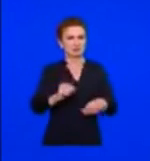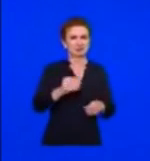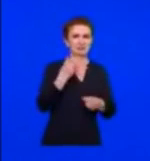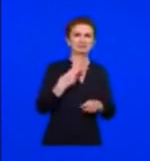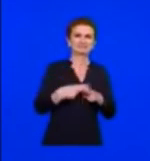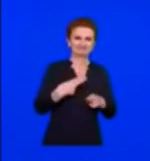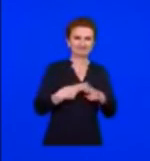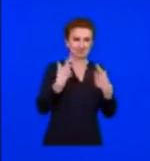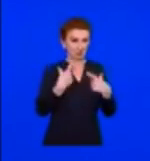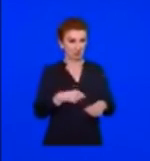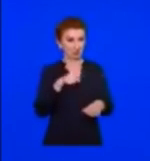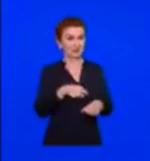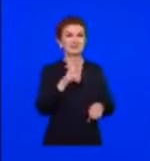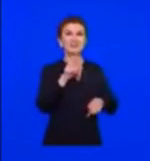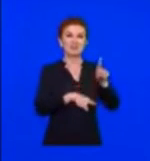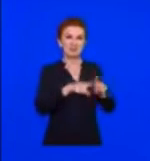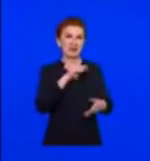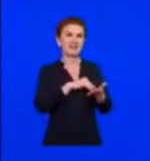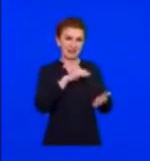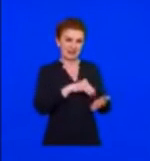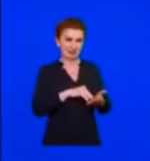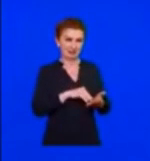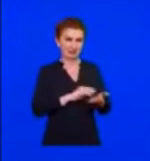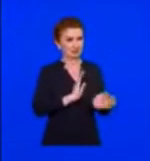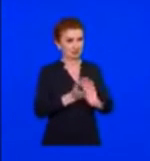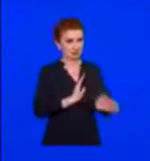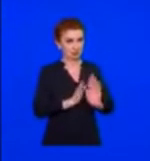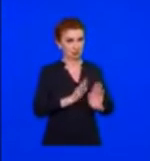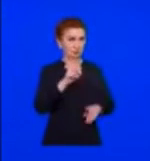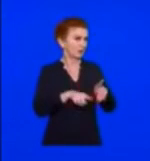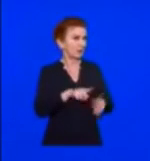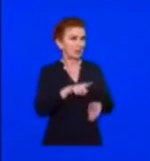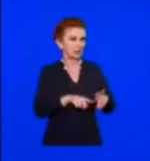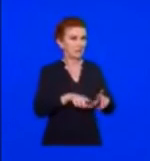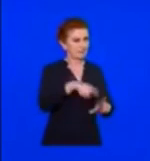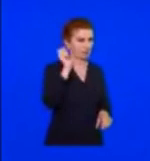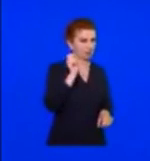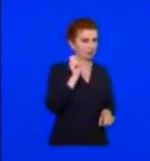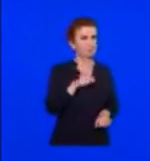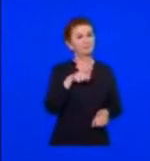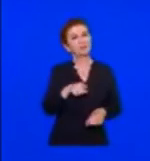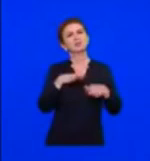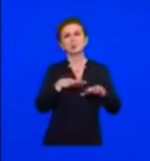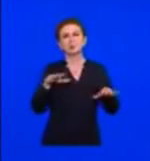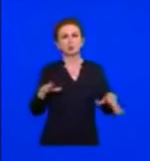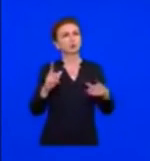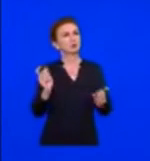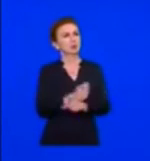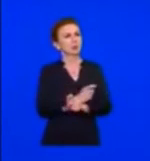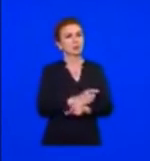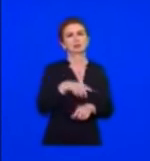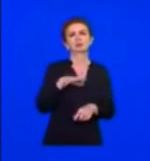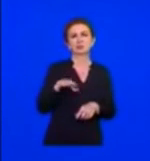wybory metodą tradycyjną. Warto to podkreślić. Są liczne takie kraje, gdzie cały czas wybory się odbywają metodą